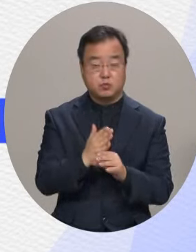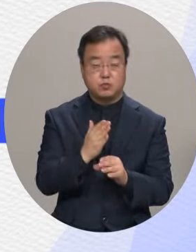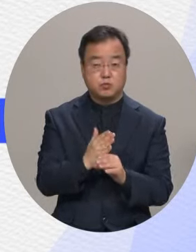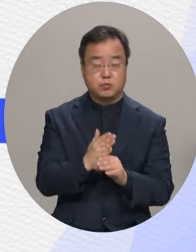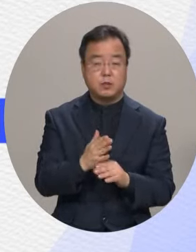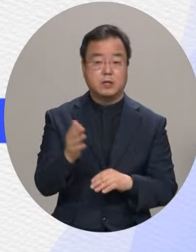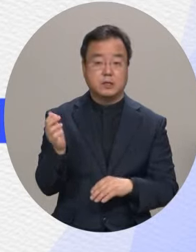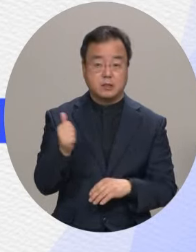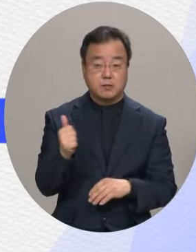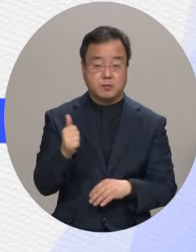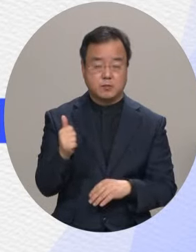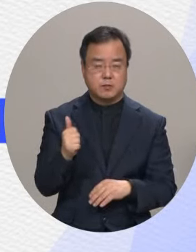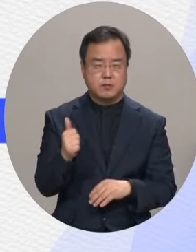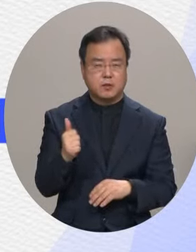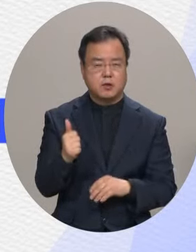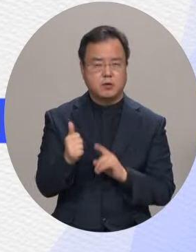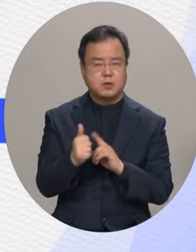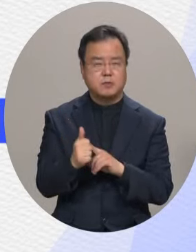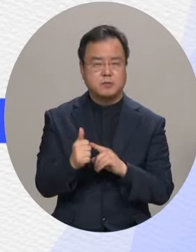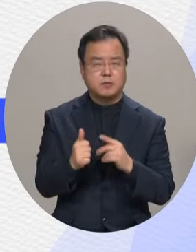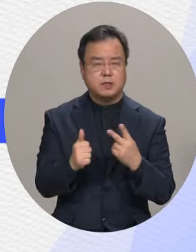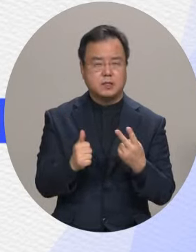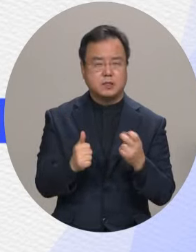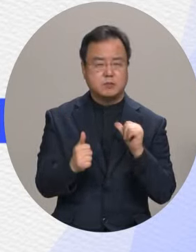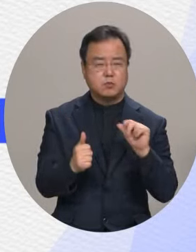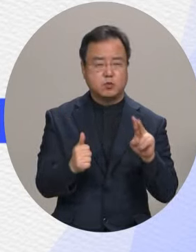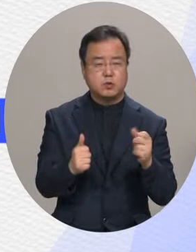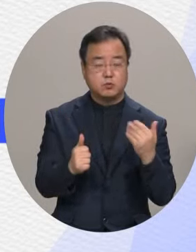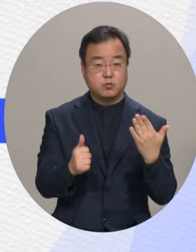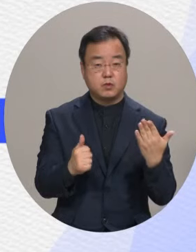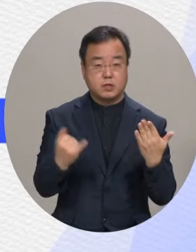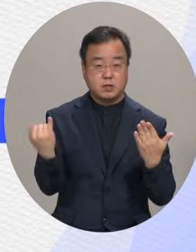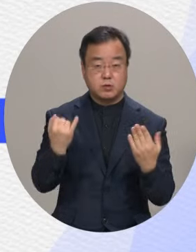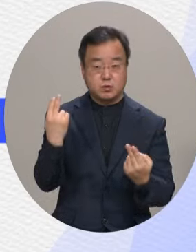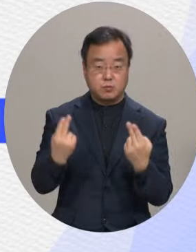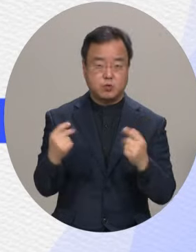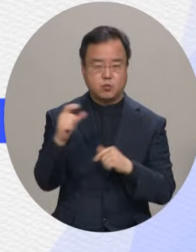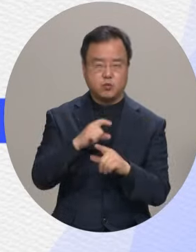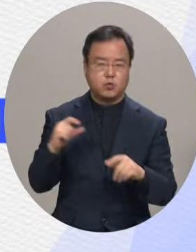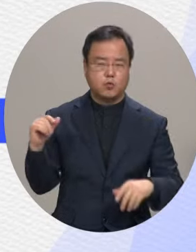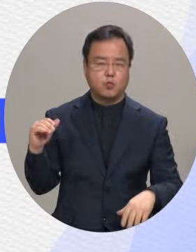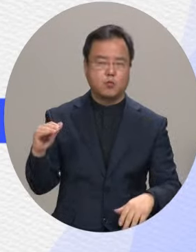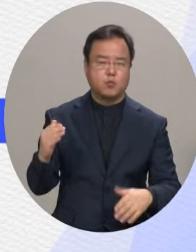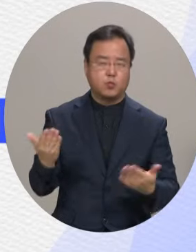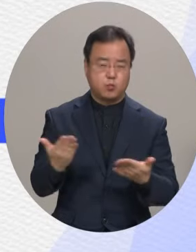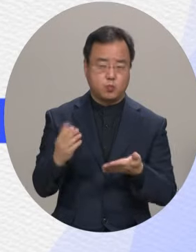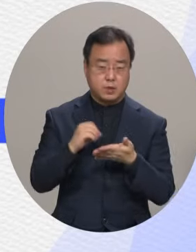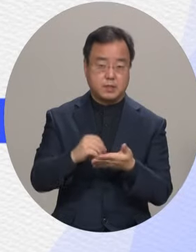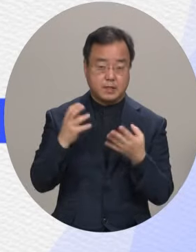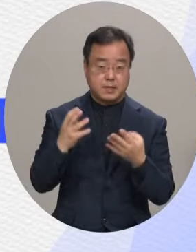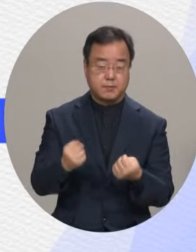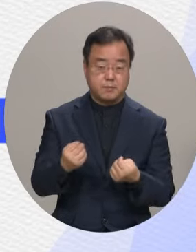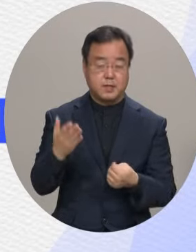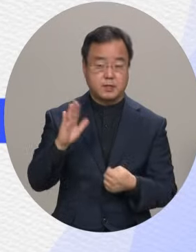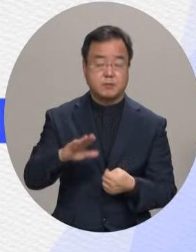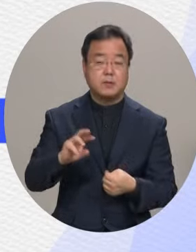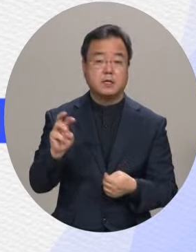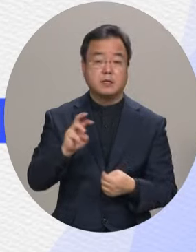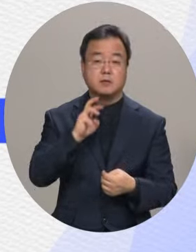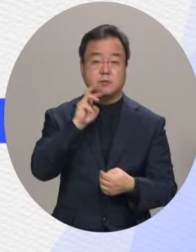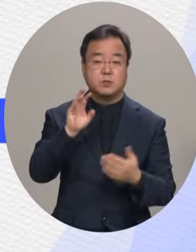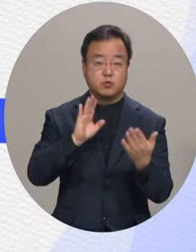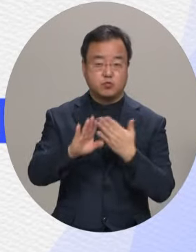경우 25 29세에서 여성보다 고용률이 좀 높게 나타나지만 30세 이후는 90% 아지